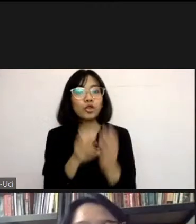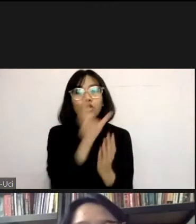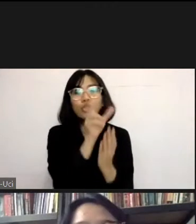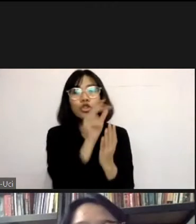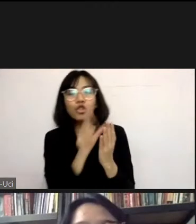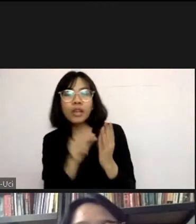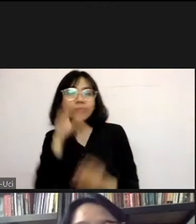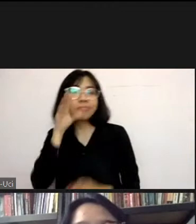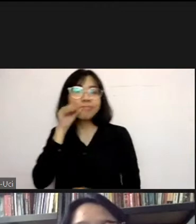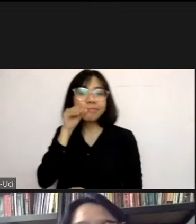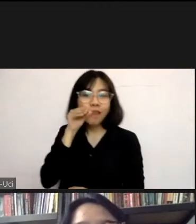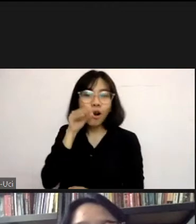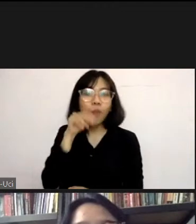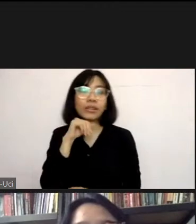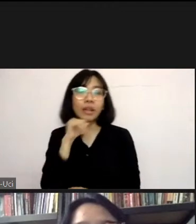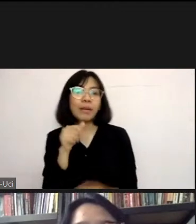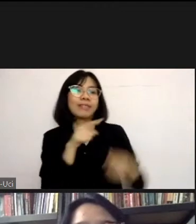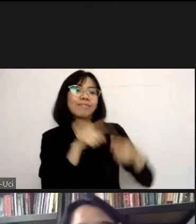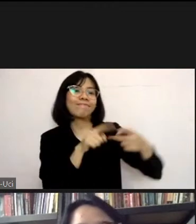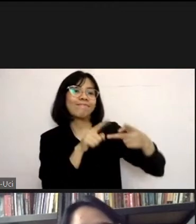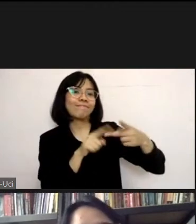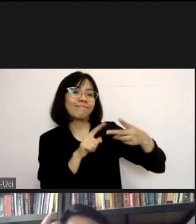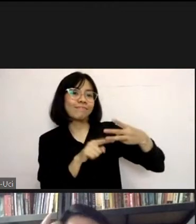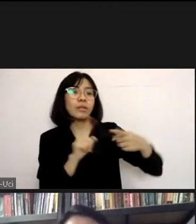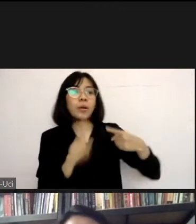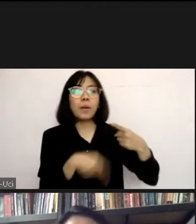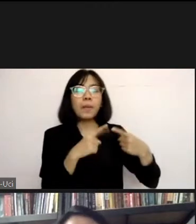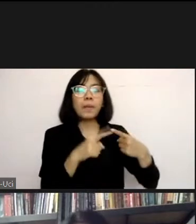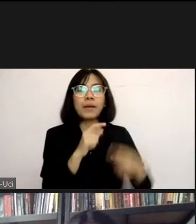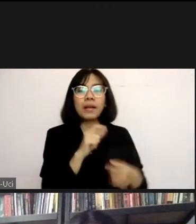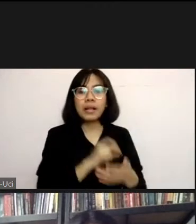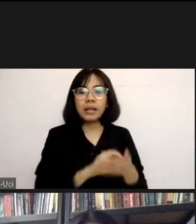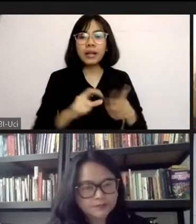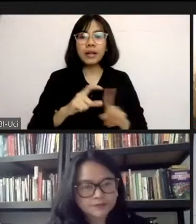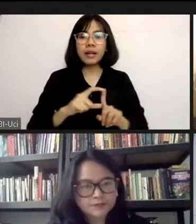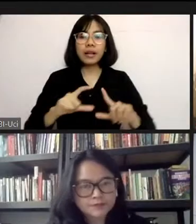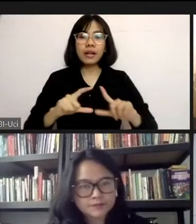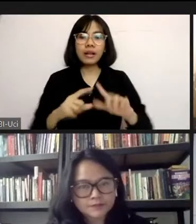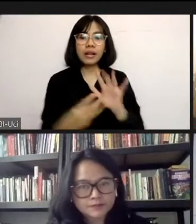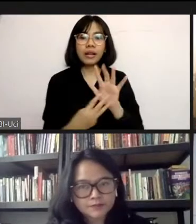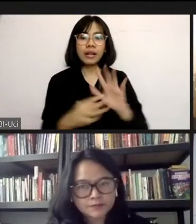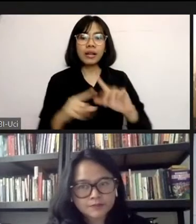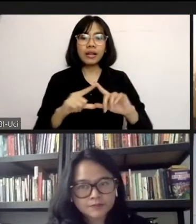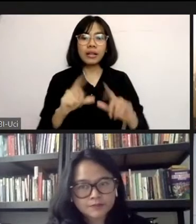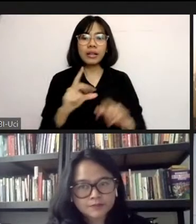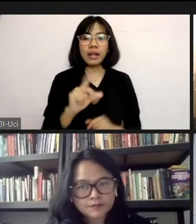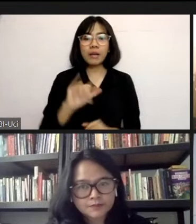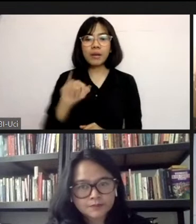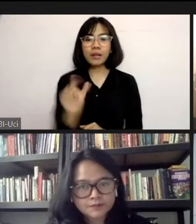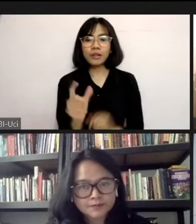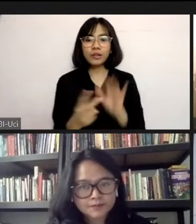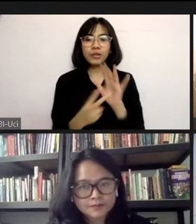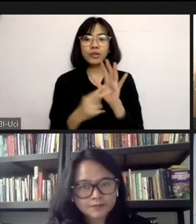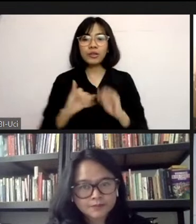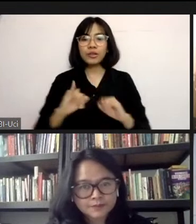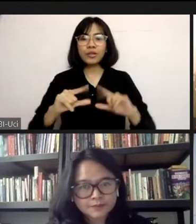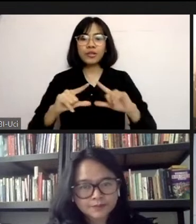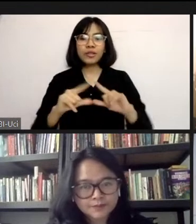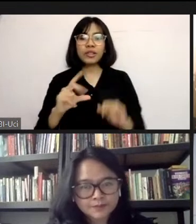urutan kesempatan berbicara. Yang pertama ada Mas Damar Juniarto. Selamat pagi Mas Damar, beliau sudah